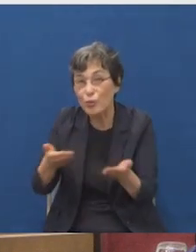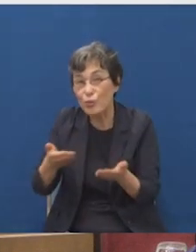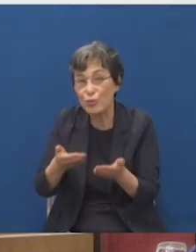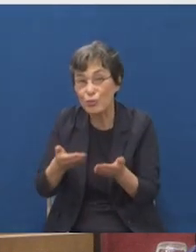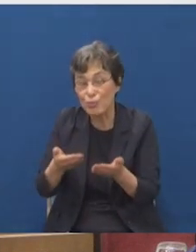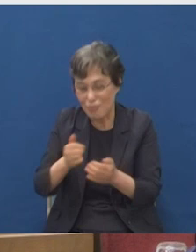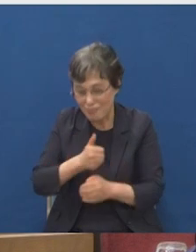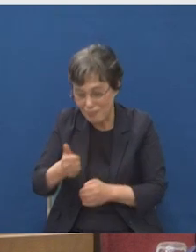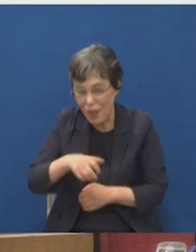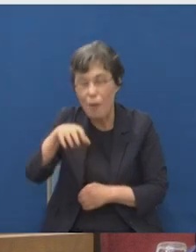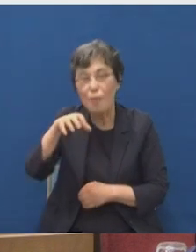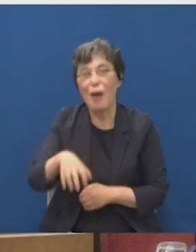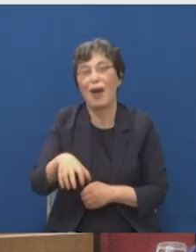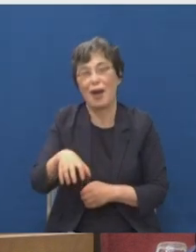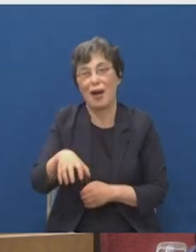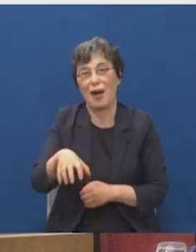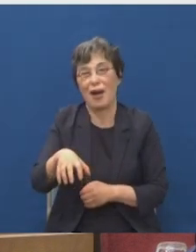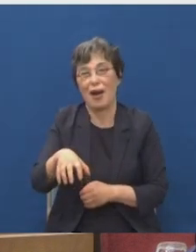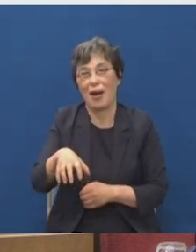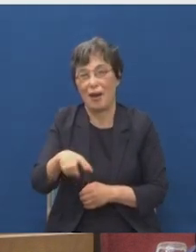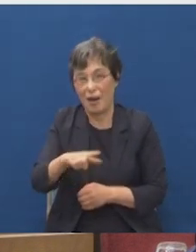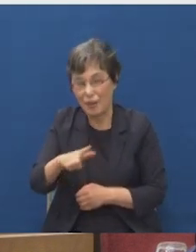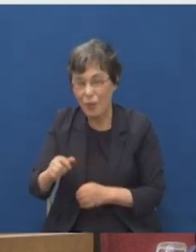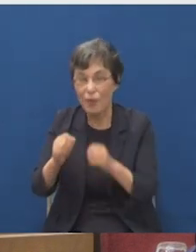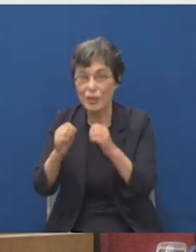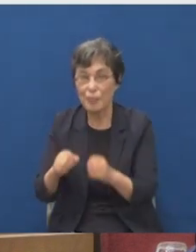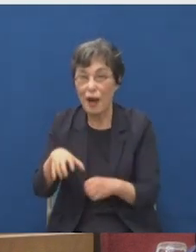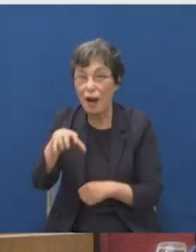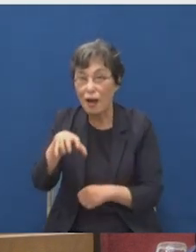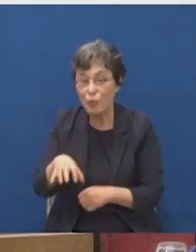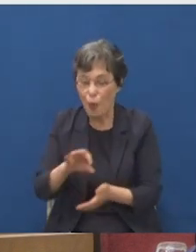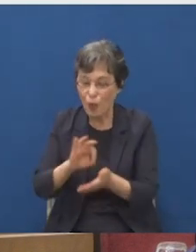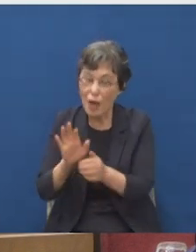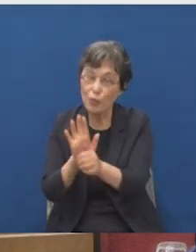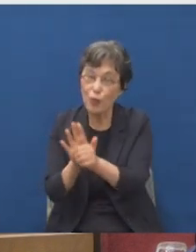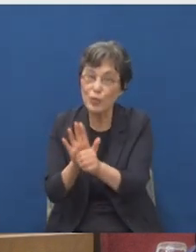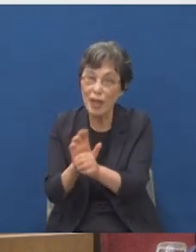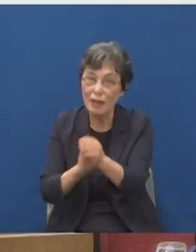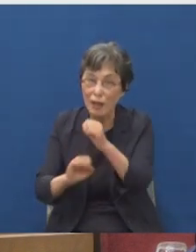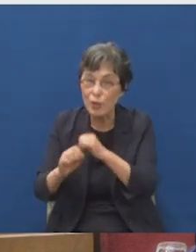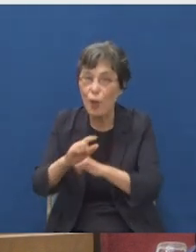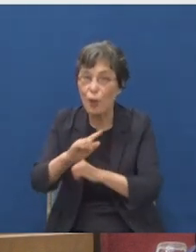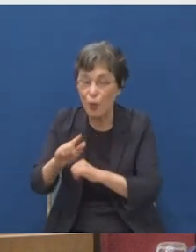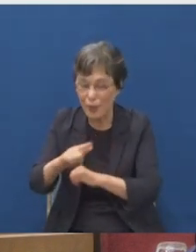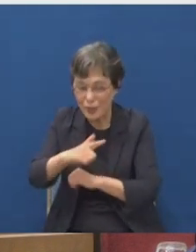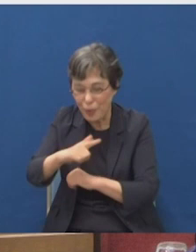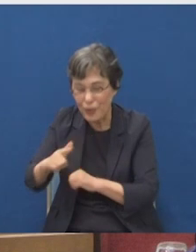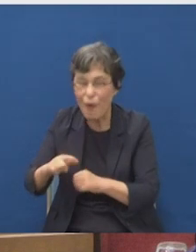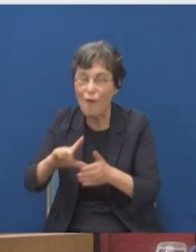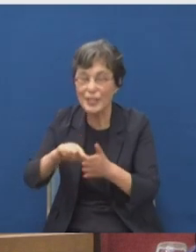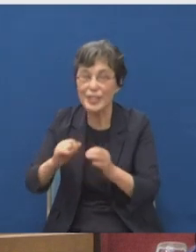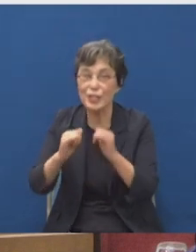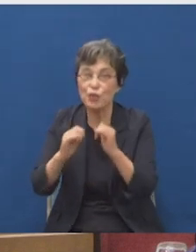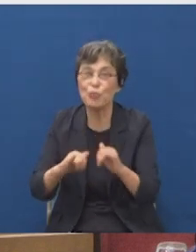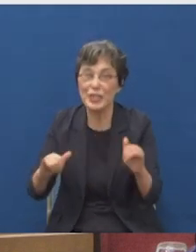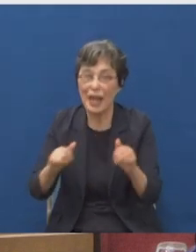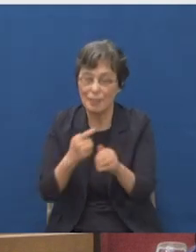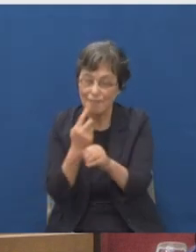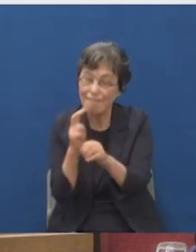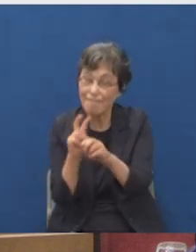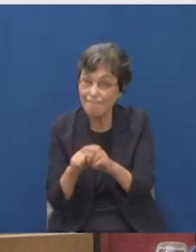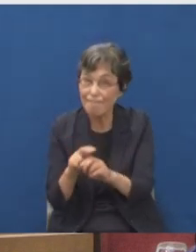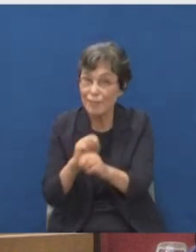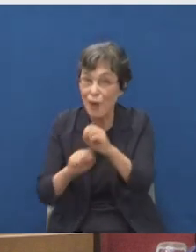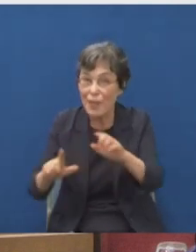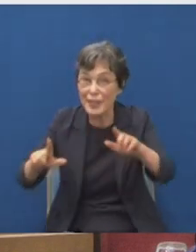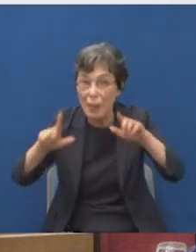の場の場等の居場所と、買い物支援活動等をはじめとする地域住民が参加活動する出